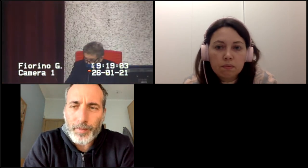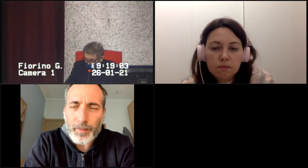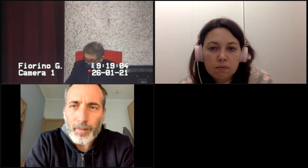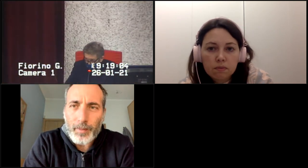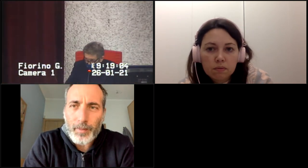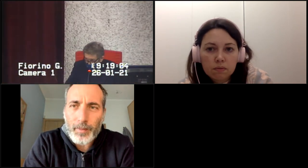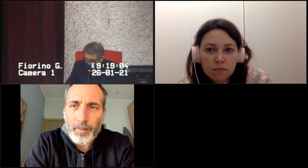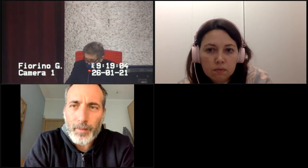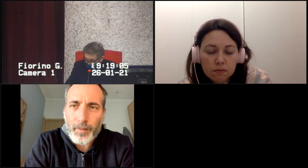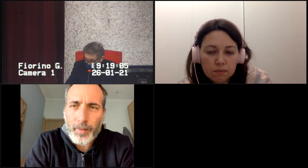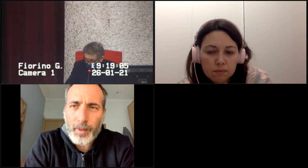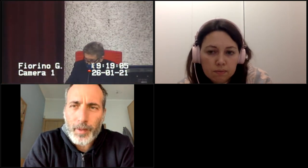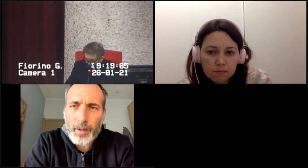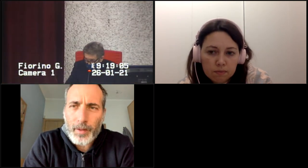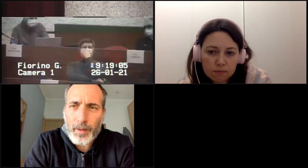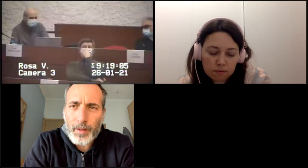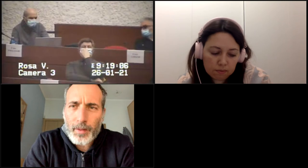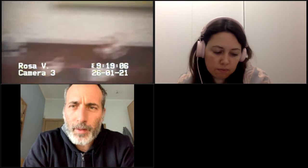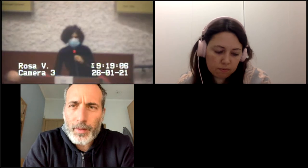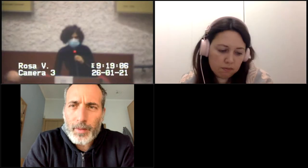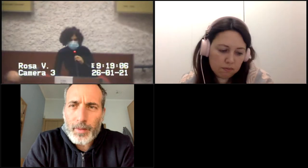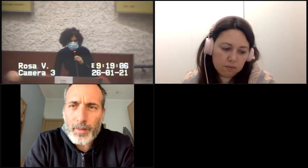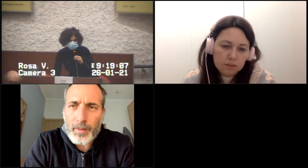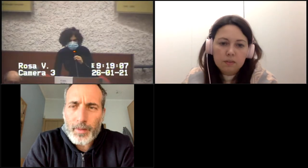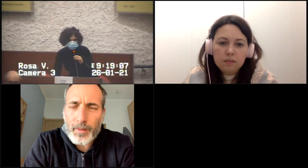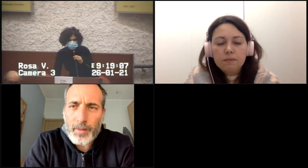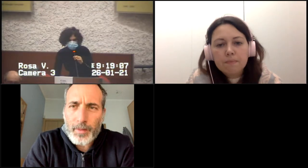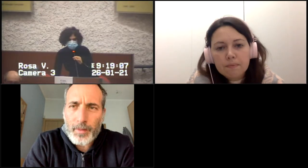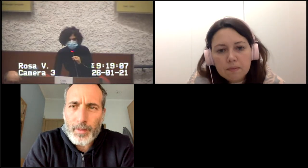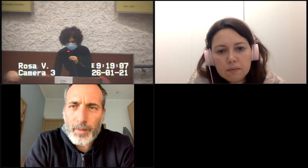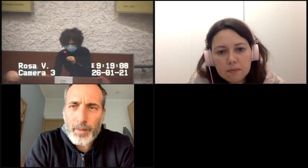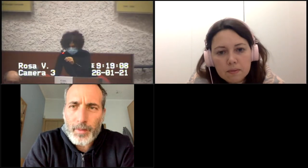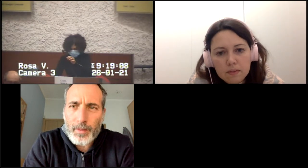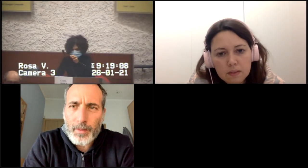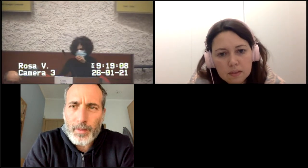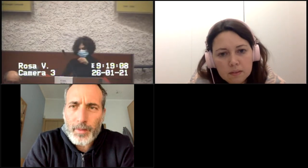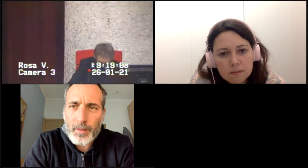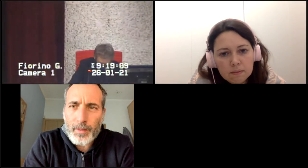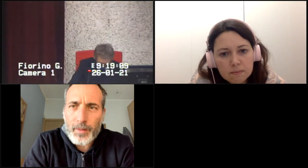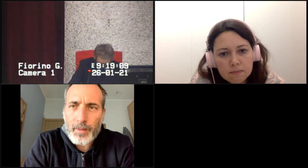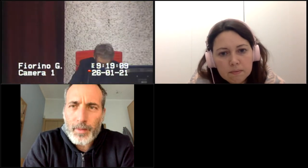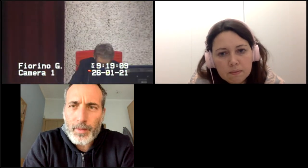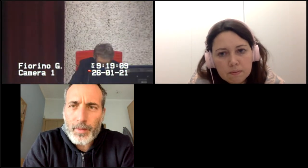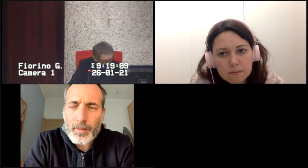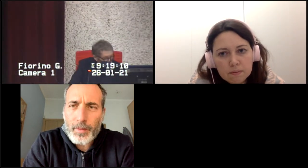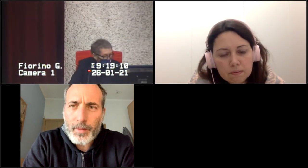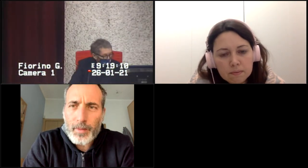Forza Italia, consigliera Rosa. Grazie Presidente, favorevole.